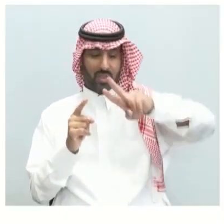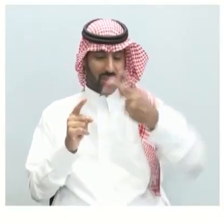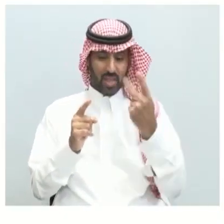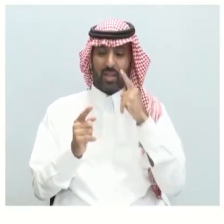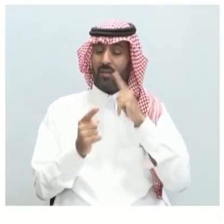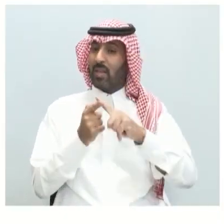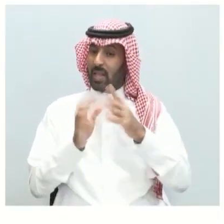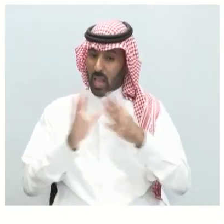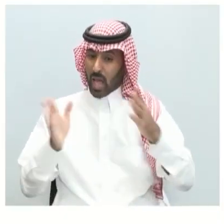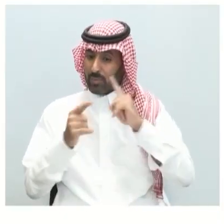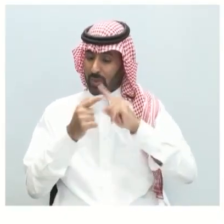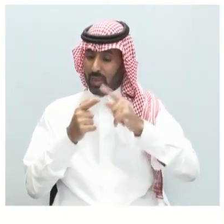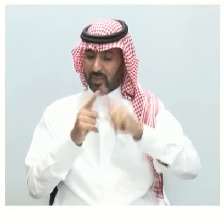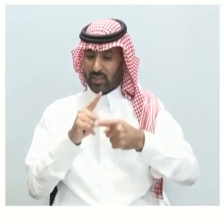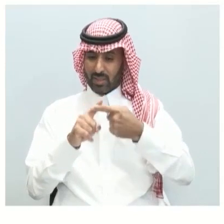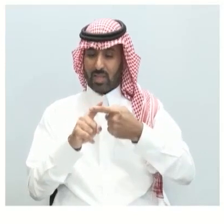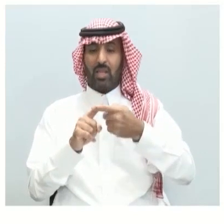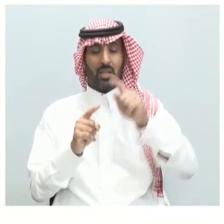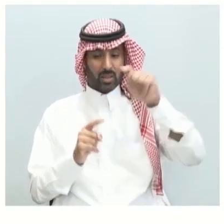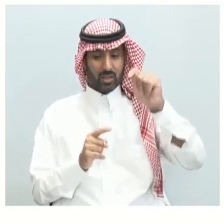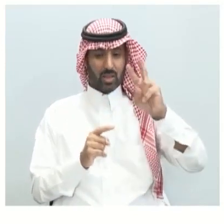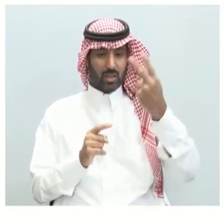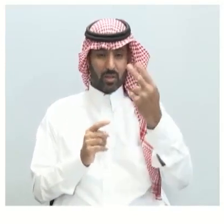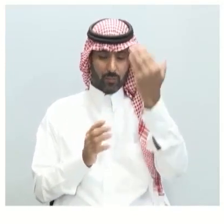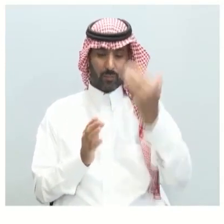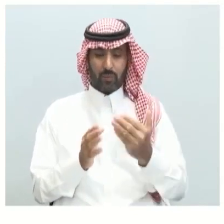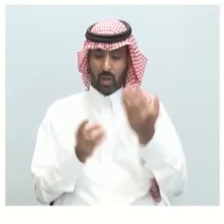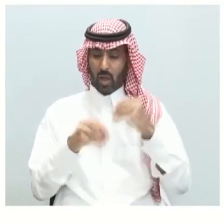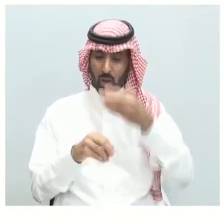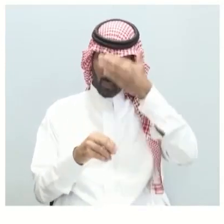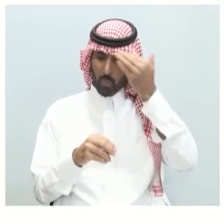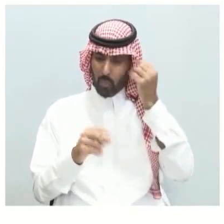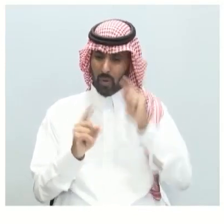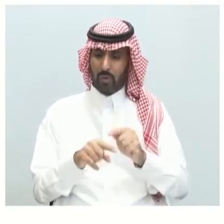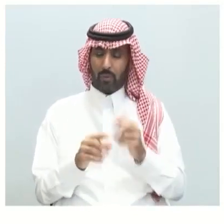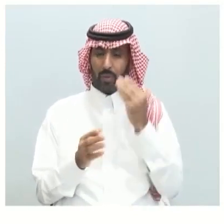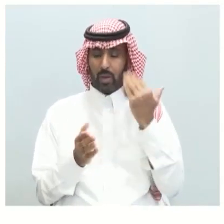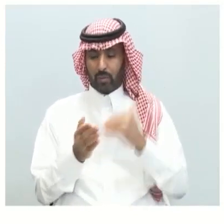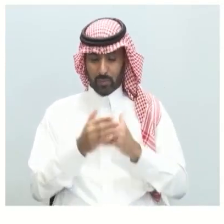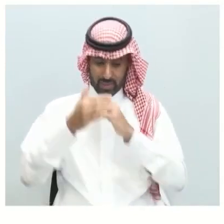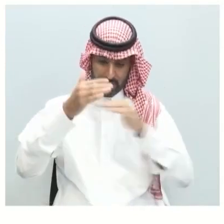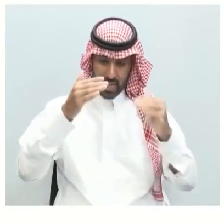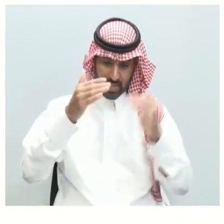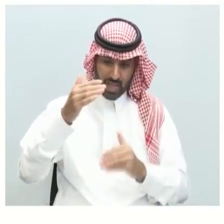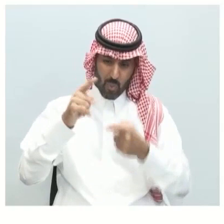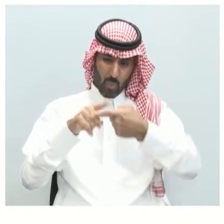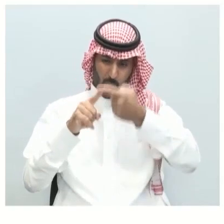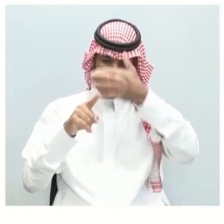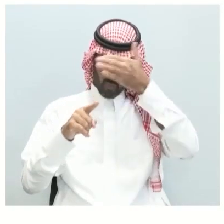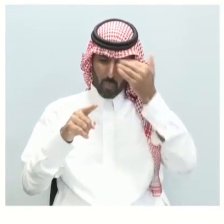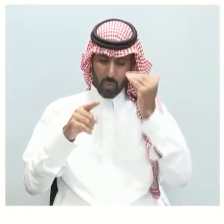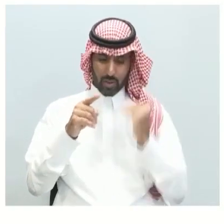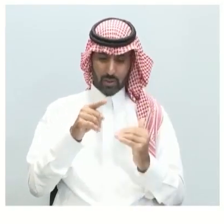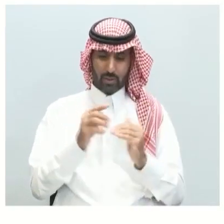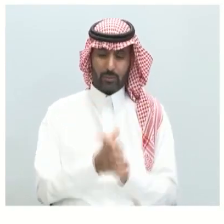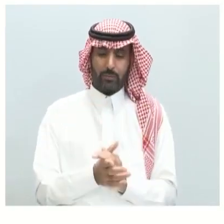الثاني في درجه الحراره الثاني وانتبه ان درجه الحراره موجوده في المقام اذا لابد ان ننتبه